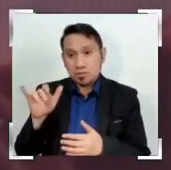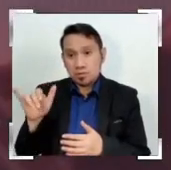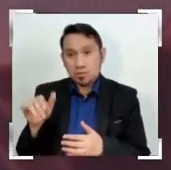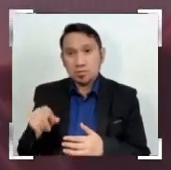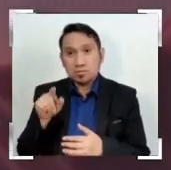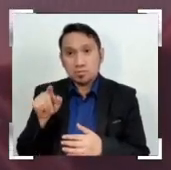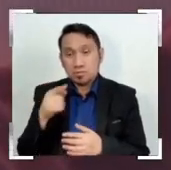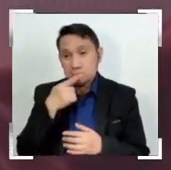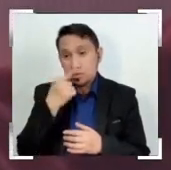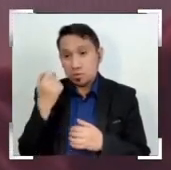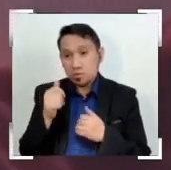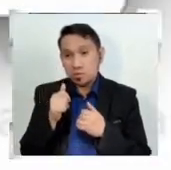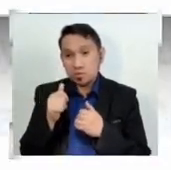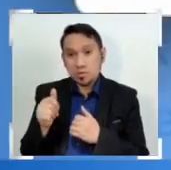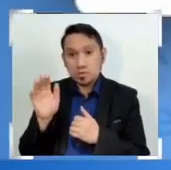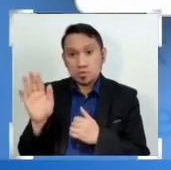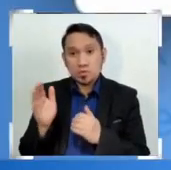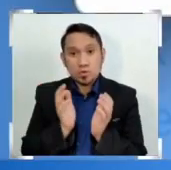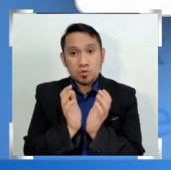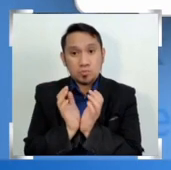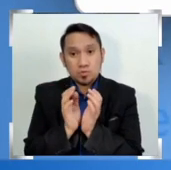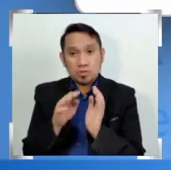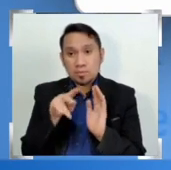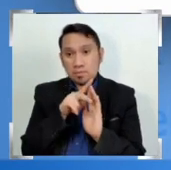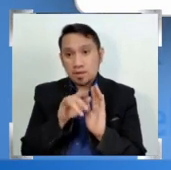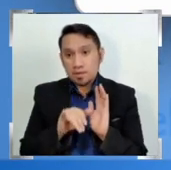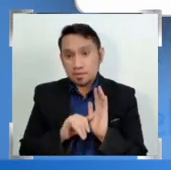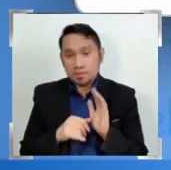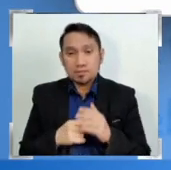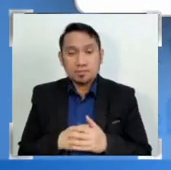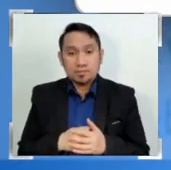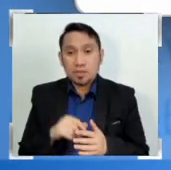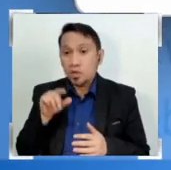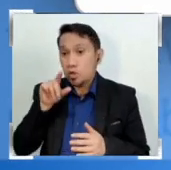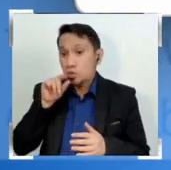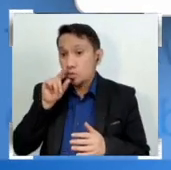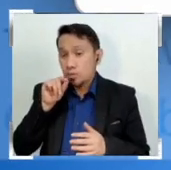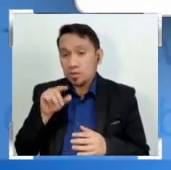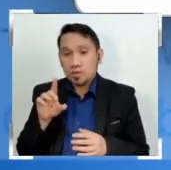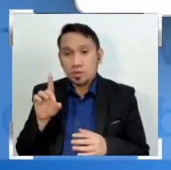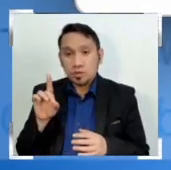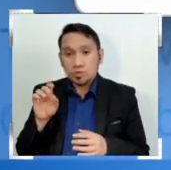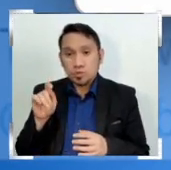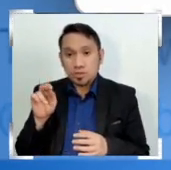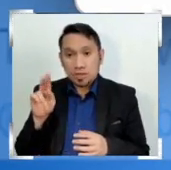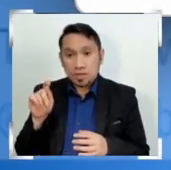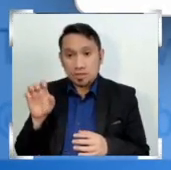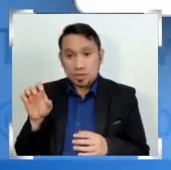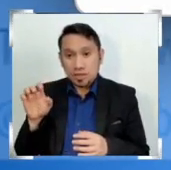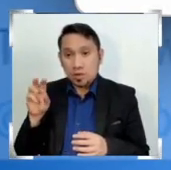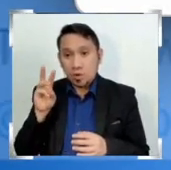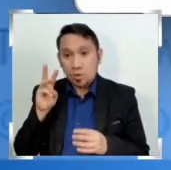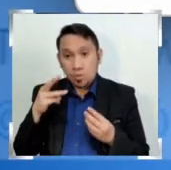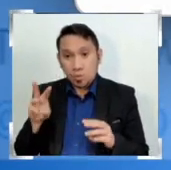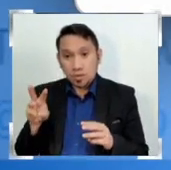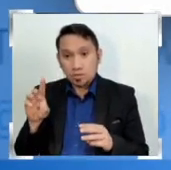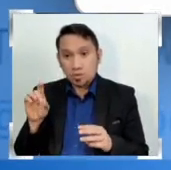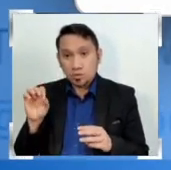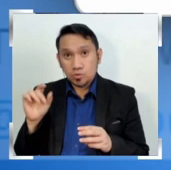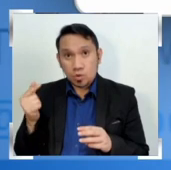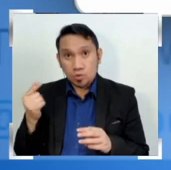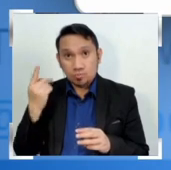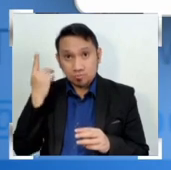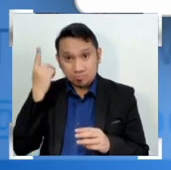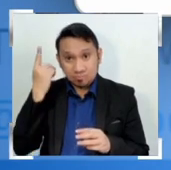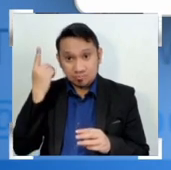kanilang community guidelines. Ayon sa Twitter account na Duterte Watchdog, sumulat ito sa social media platform